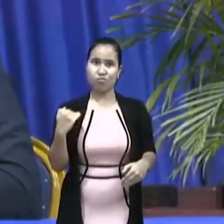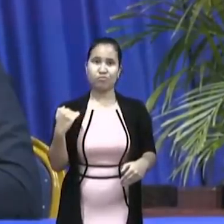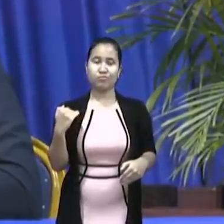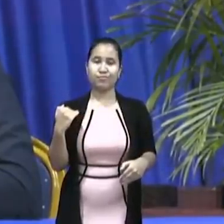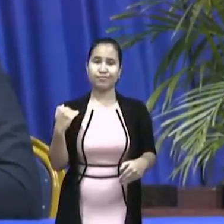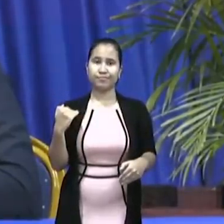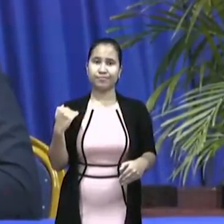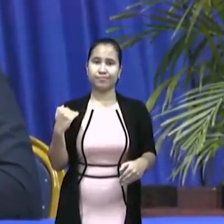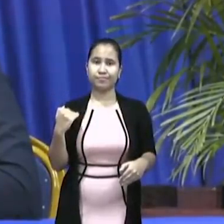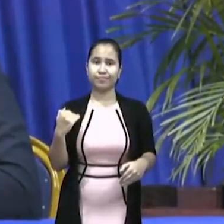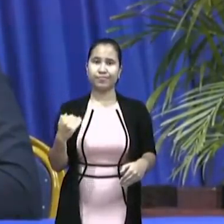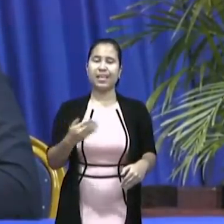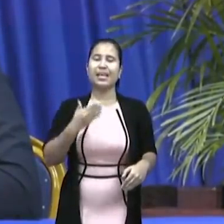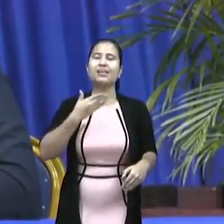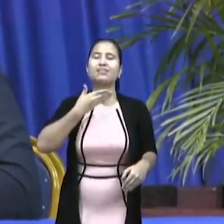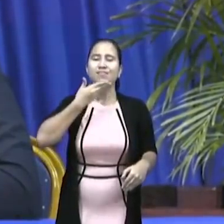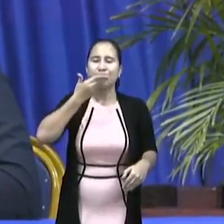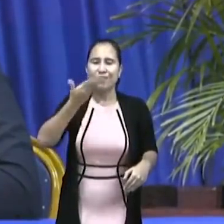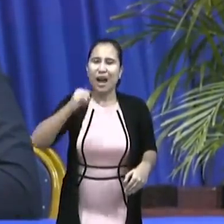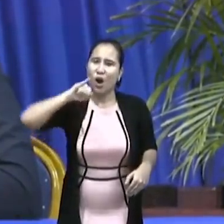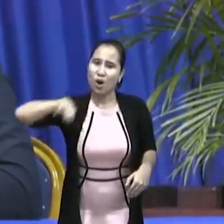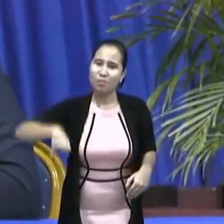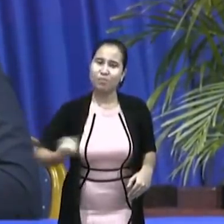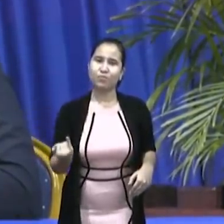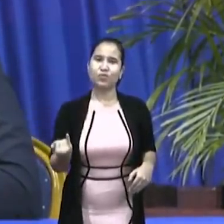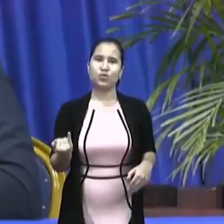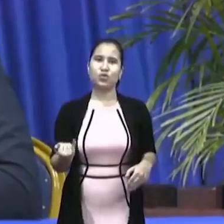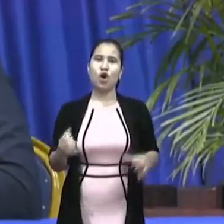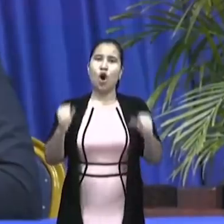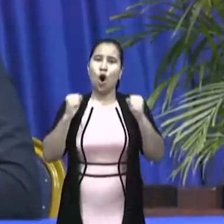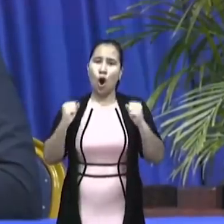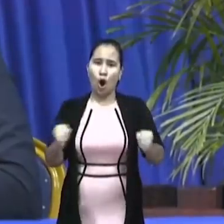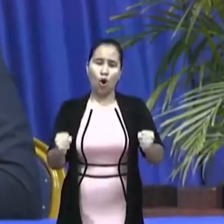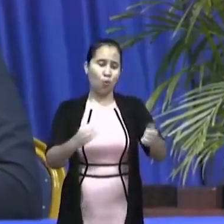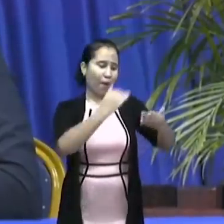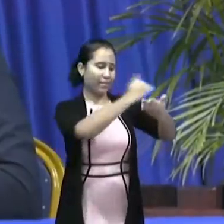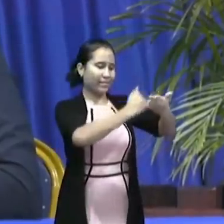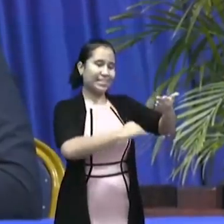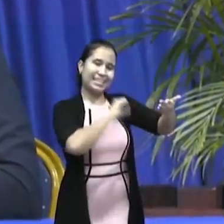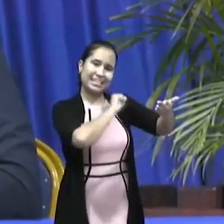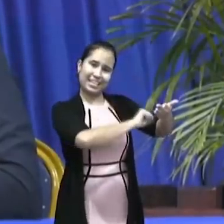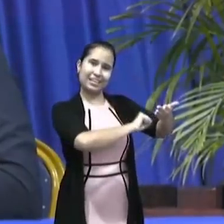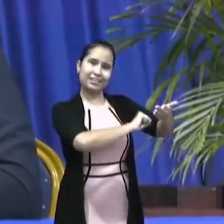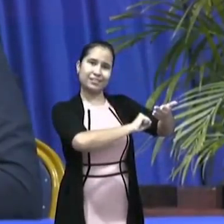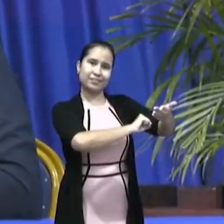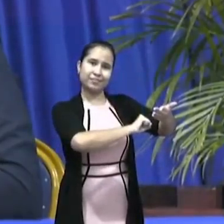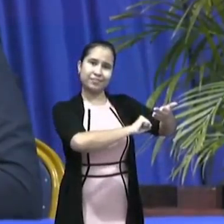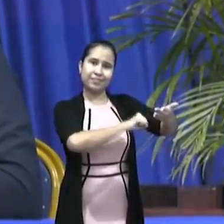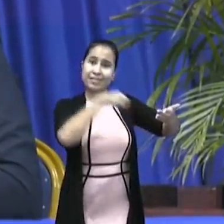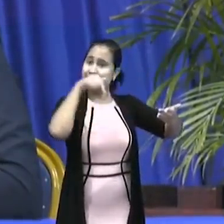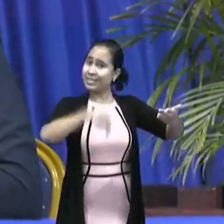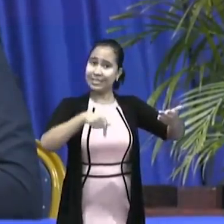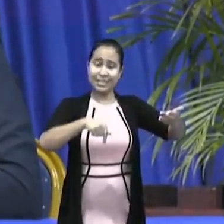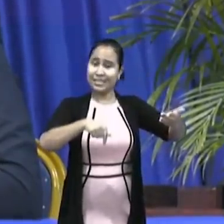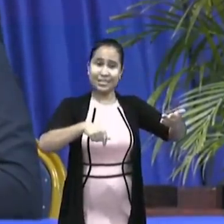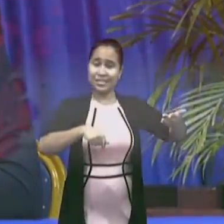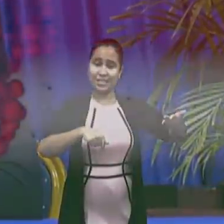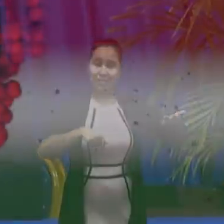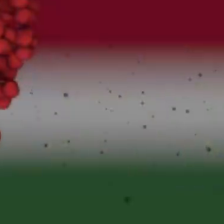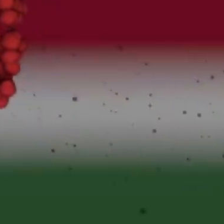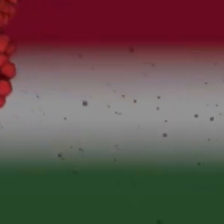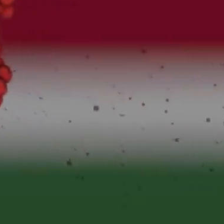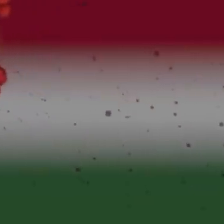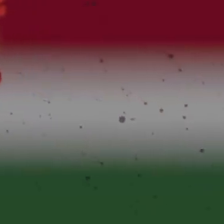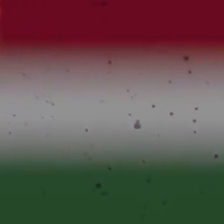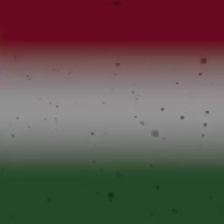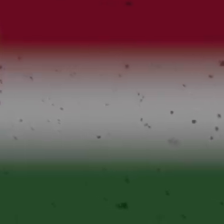Met actie bakken. We horen u naar de regels. Want dit aan ook je regering je doen. Je